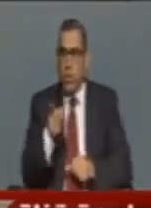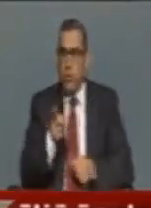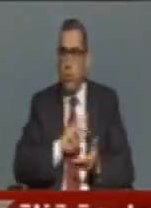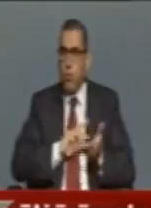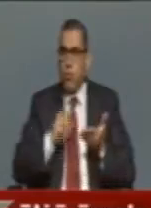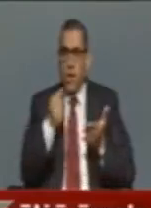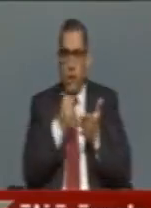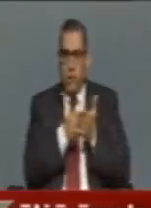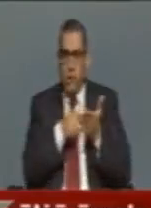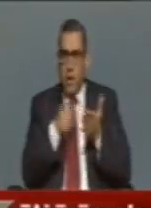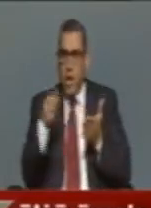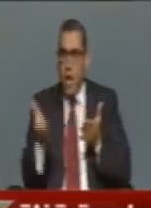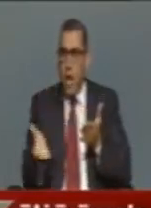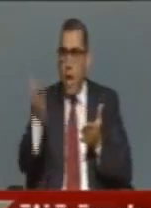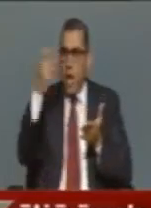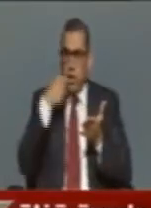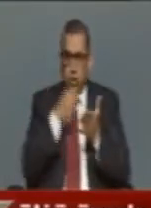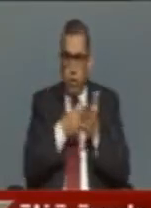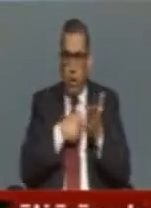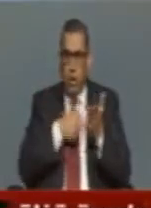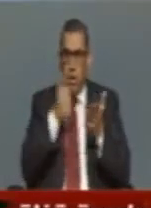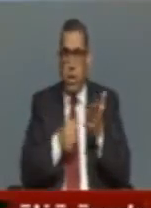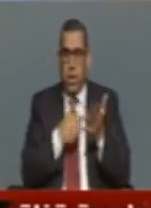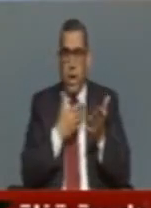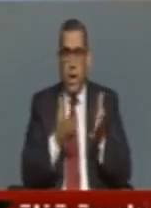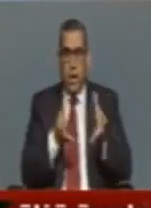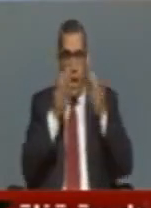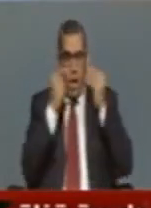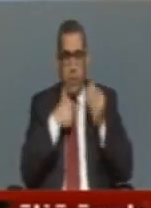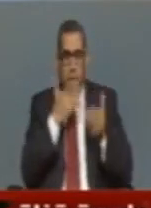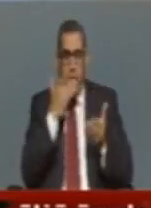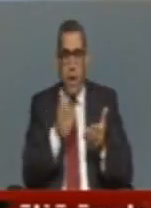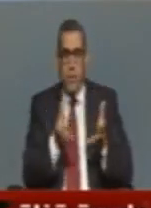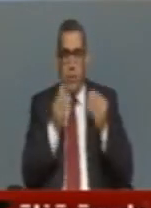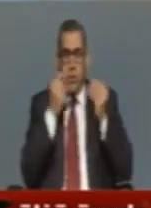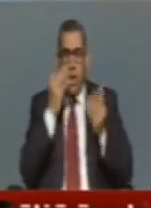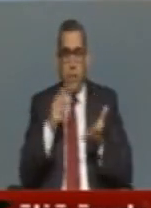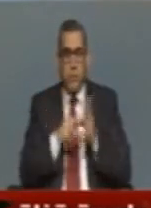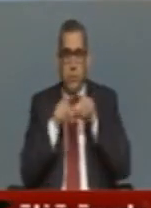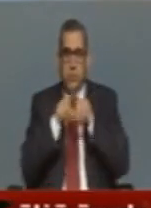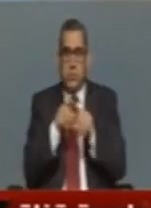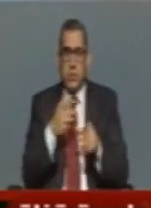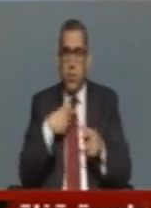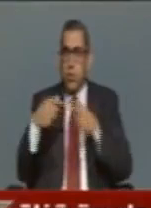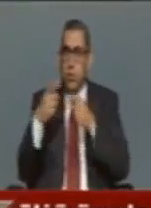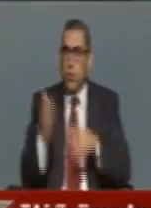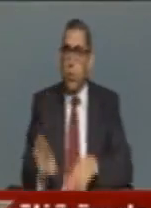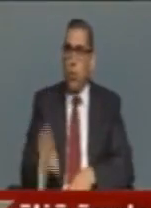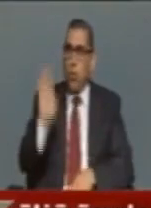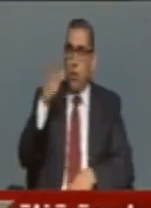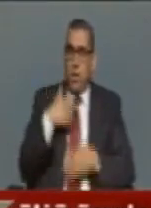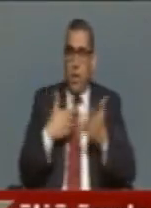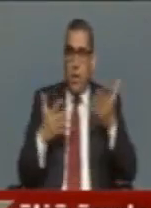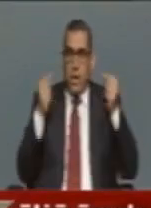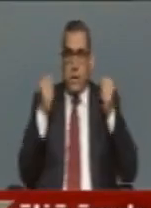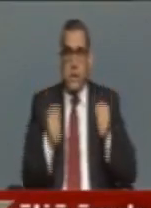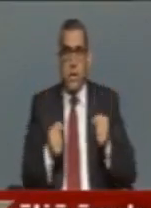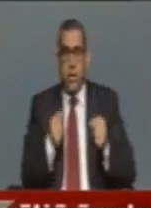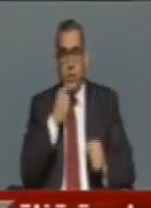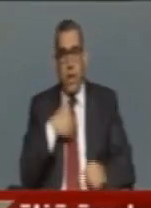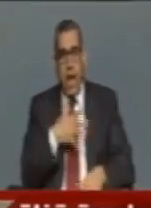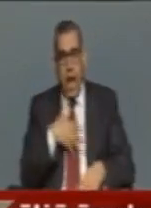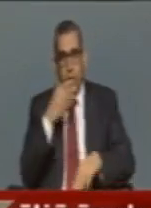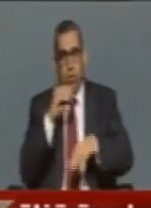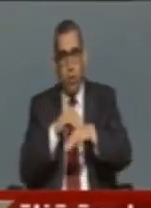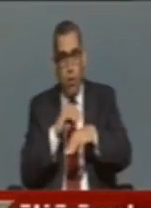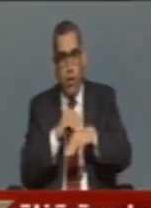نعمل نقدم تعليم يكافئ او يبقى طبقا لمتطلبات سوق العمل. فانا بس كنت عايز اقول ايه، اقول